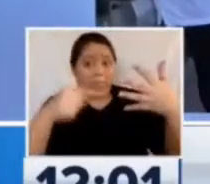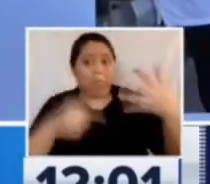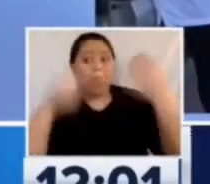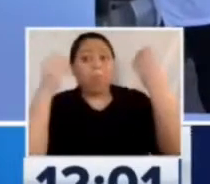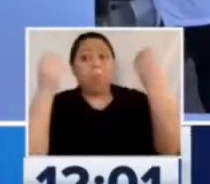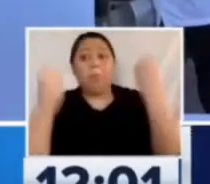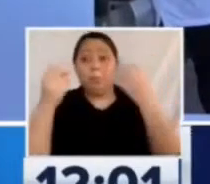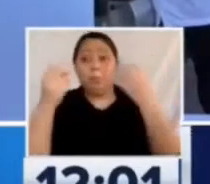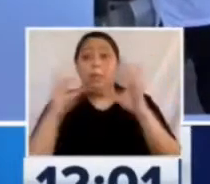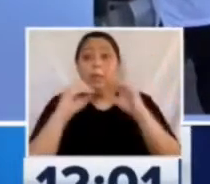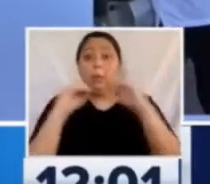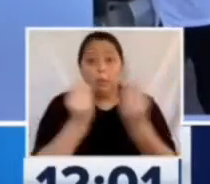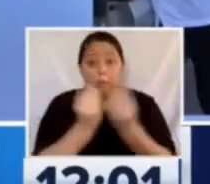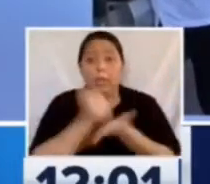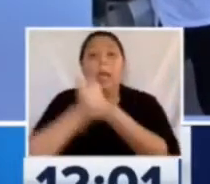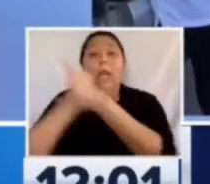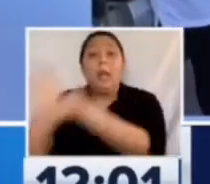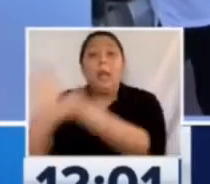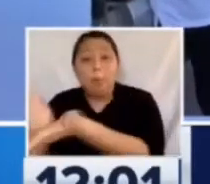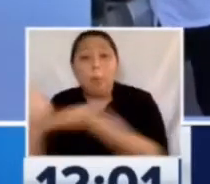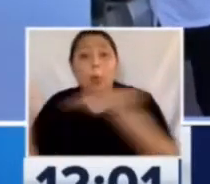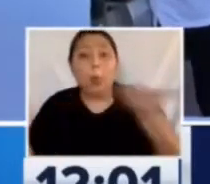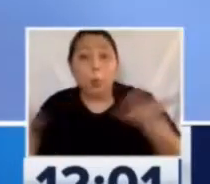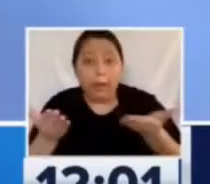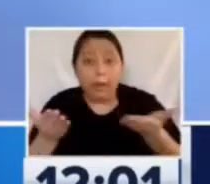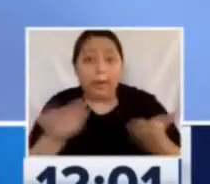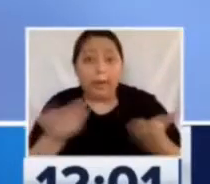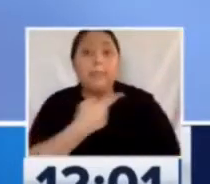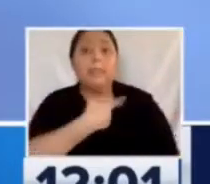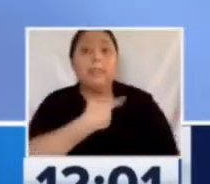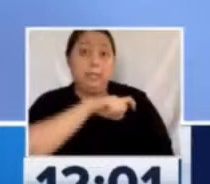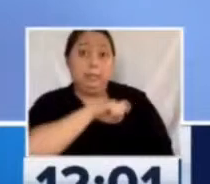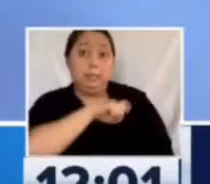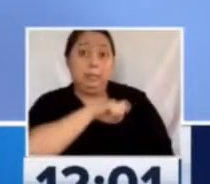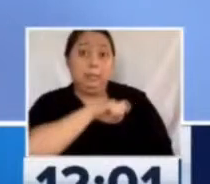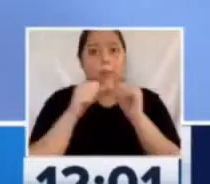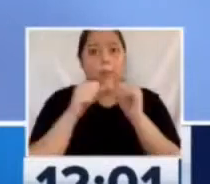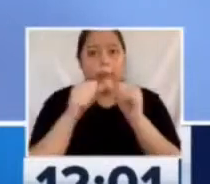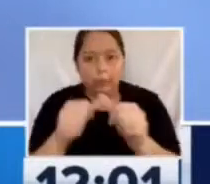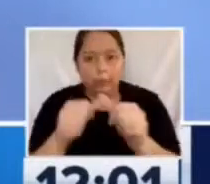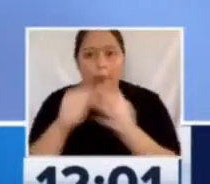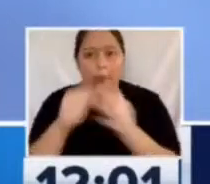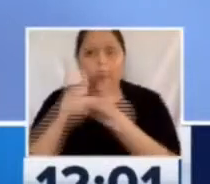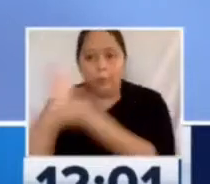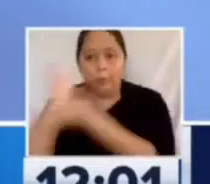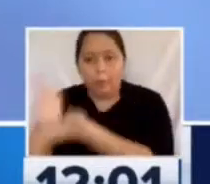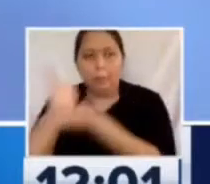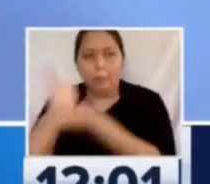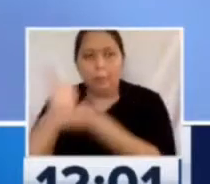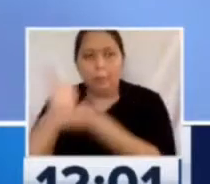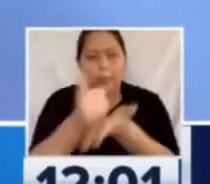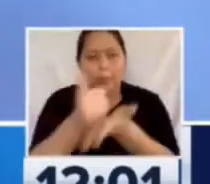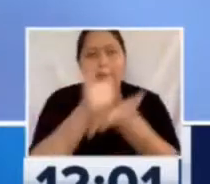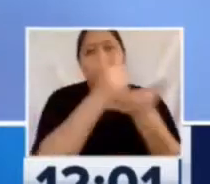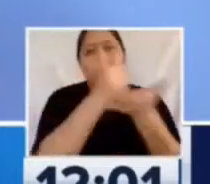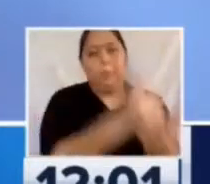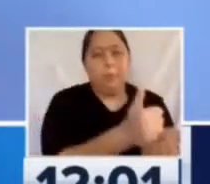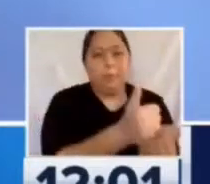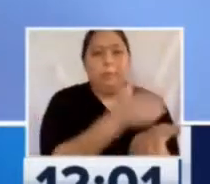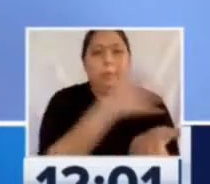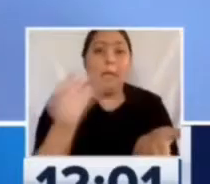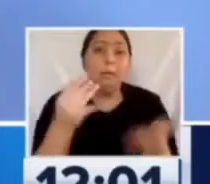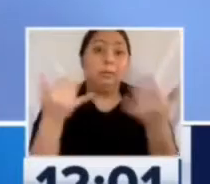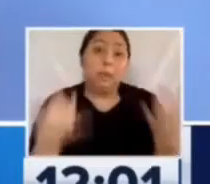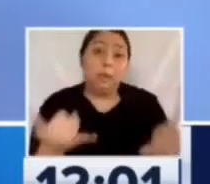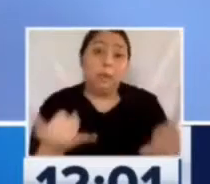kamay ang pagtulong. Sana naman tutuparin yun na abot kamay ang pagtulong doon po sa mga no work, no pay.